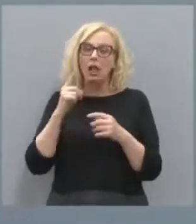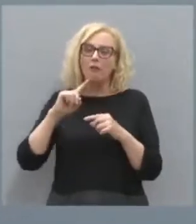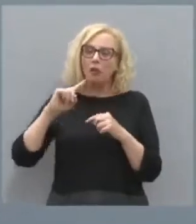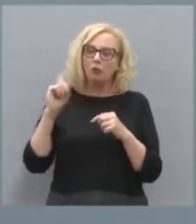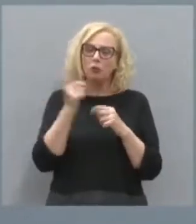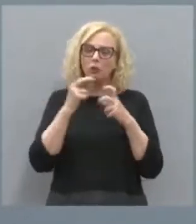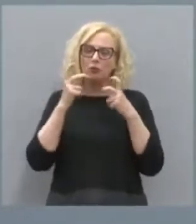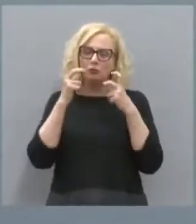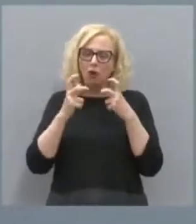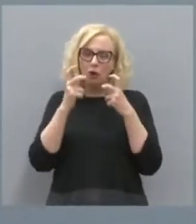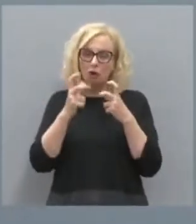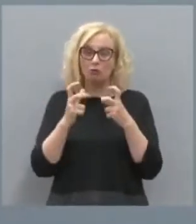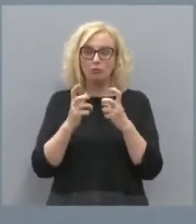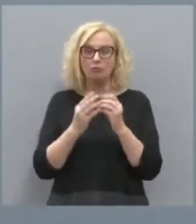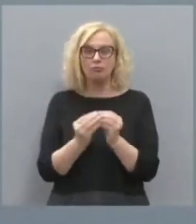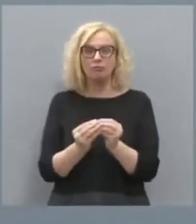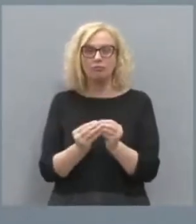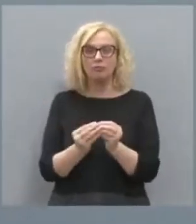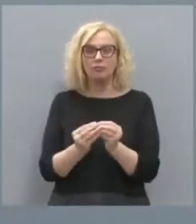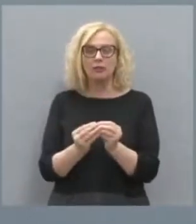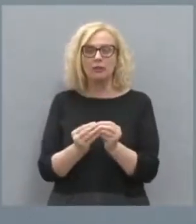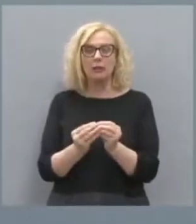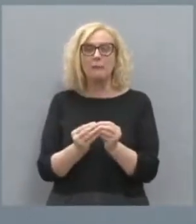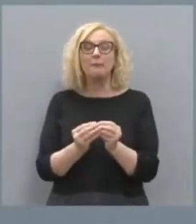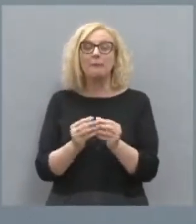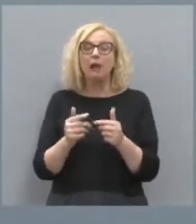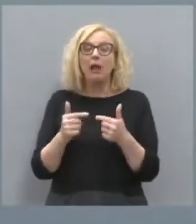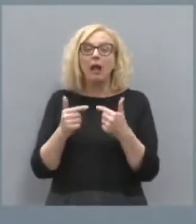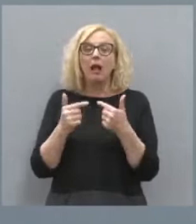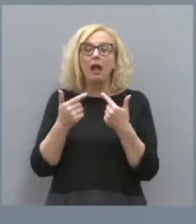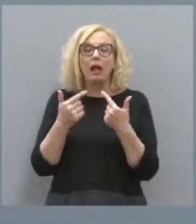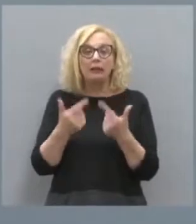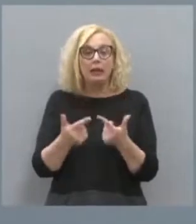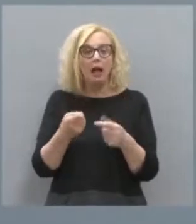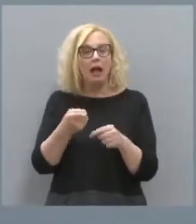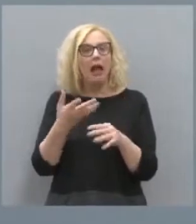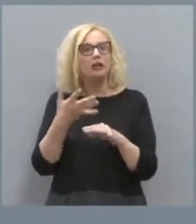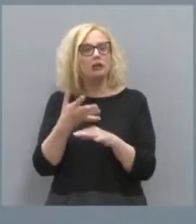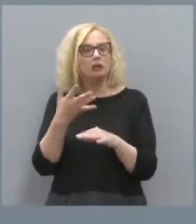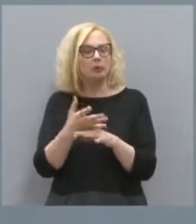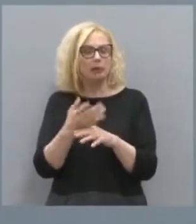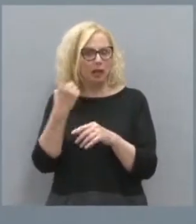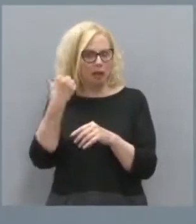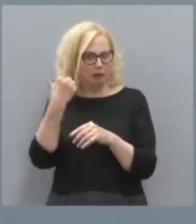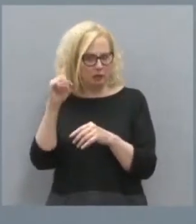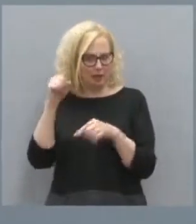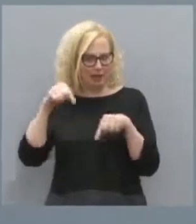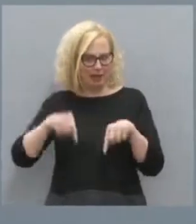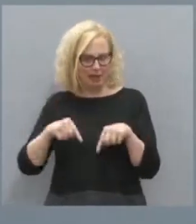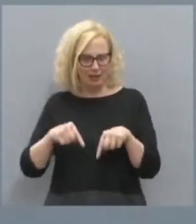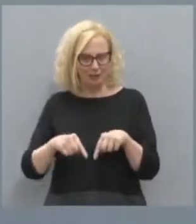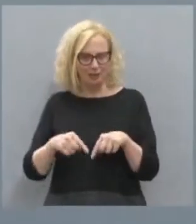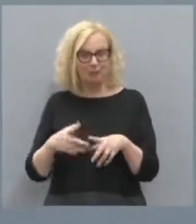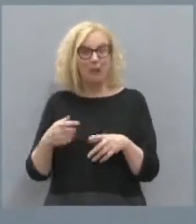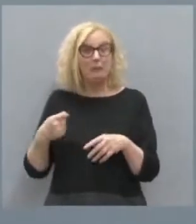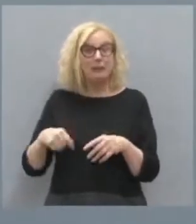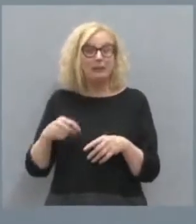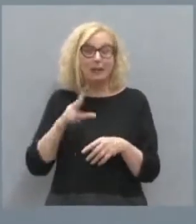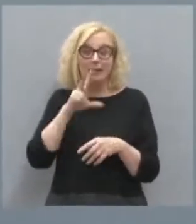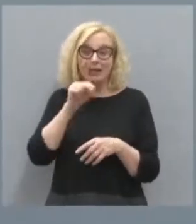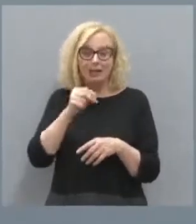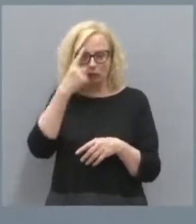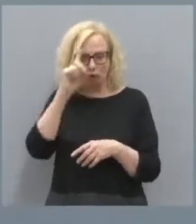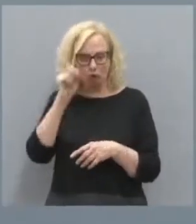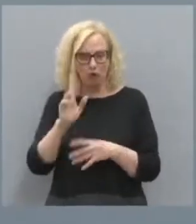di vista abbiamo diamo un'accessibilità straordinari non mi ricordo se ha detto appunto il presidente però non vorremmo